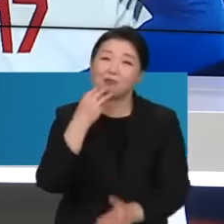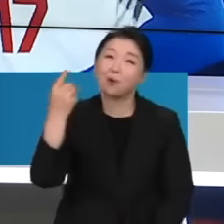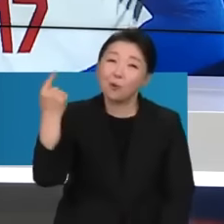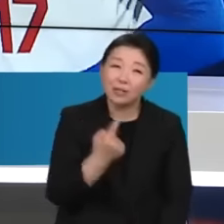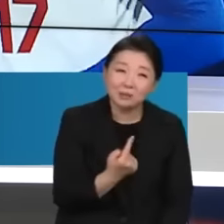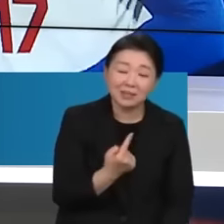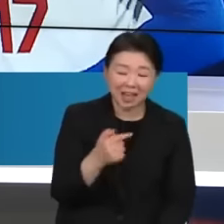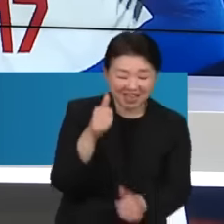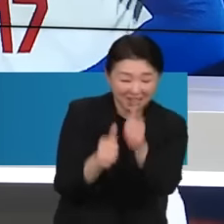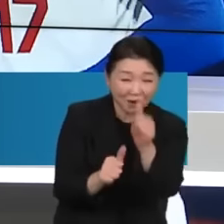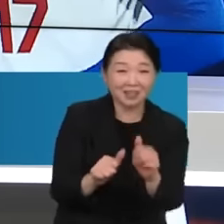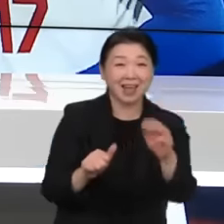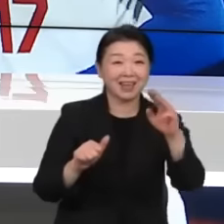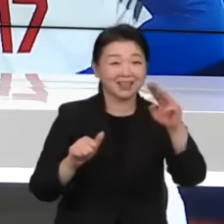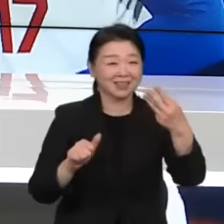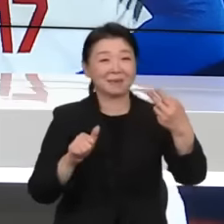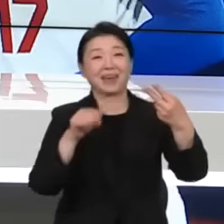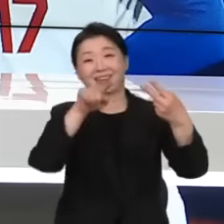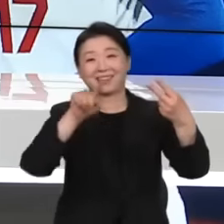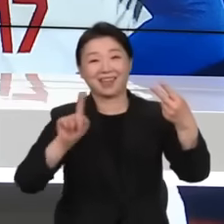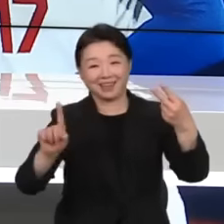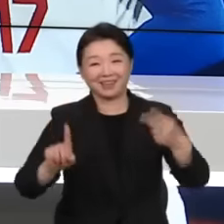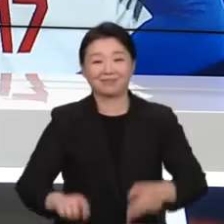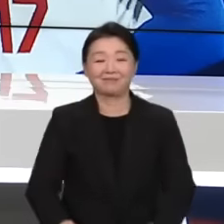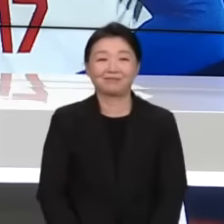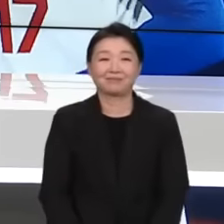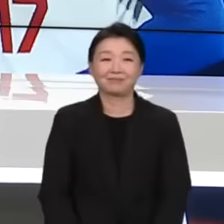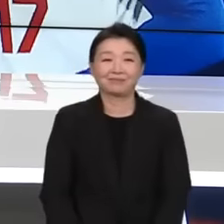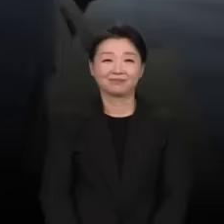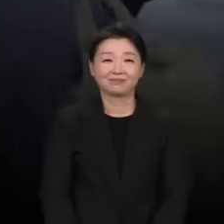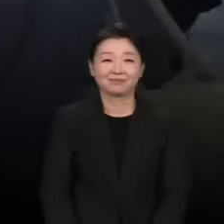200대 1에 달했습니다. 도쿄 김현애 특파원이 전합니다.